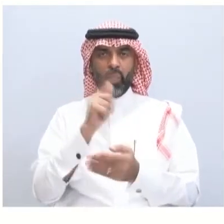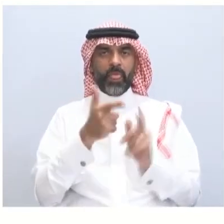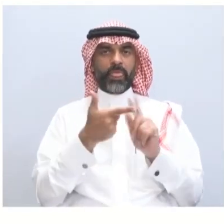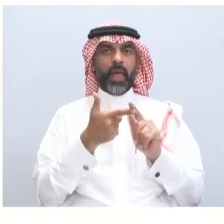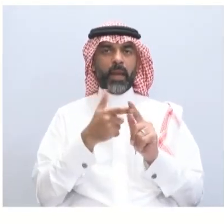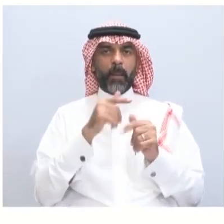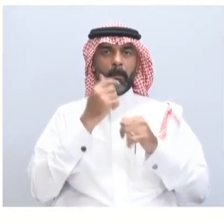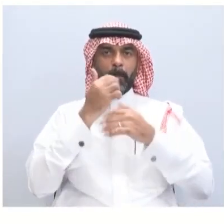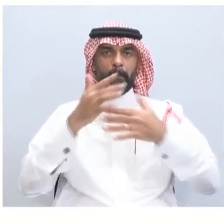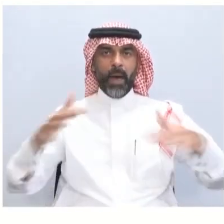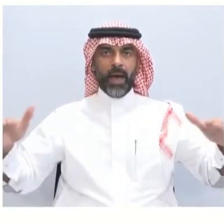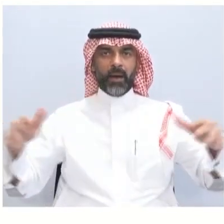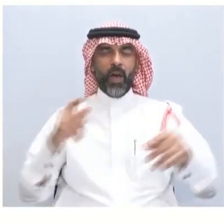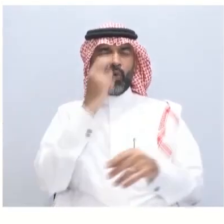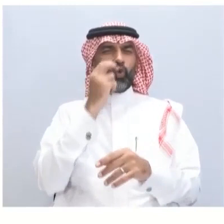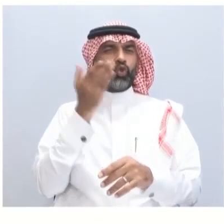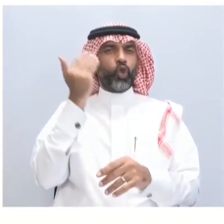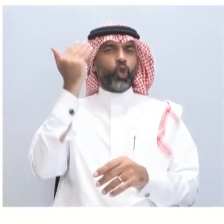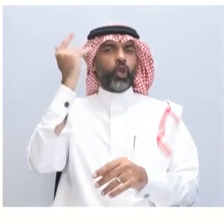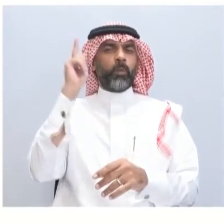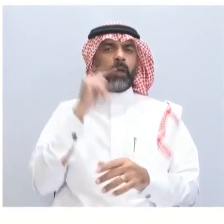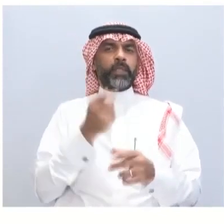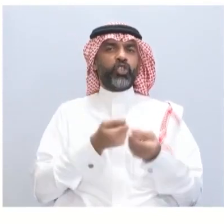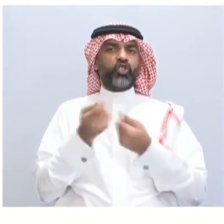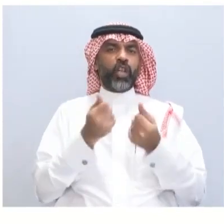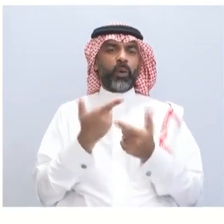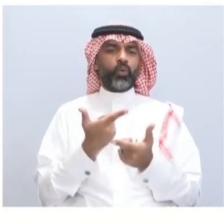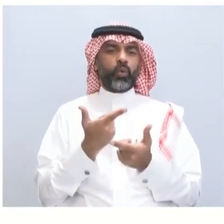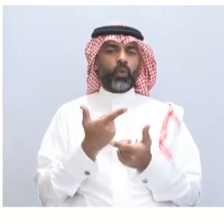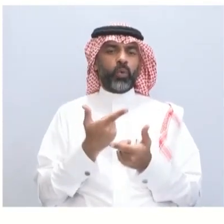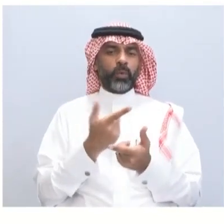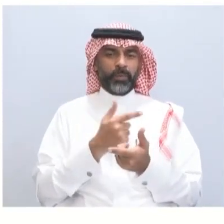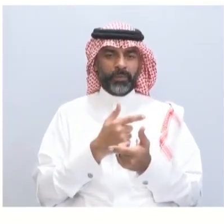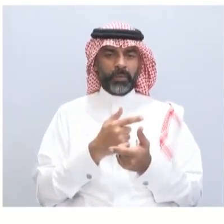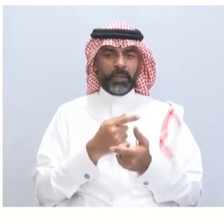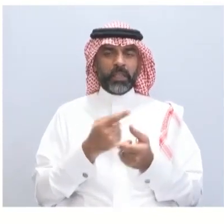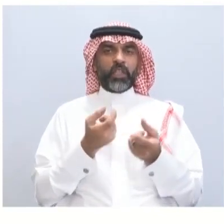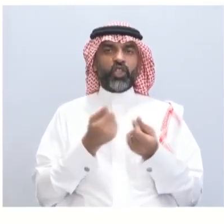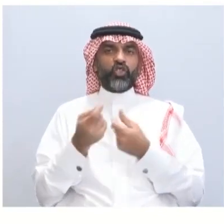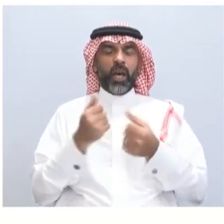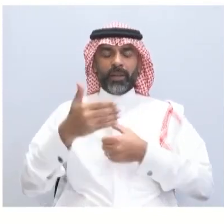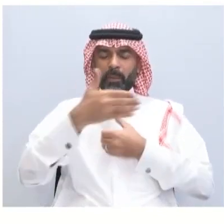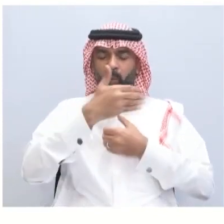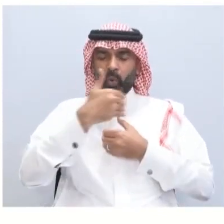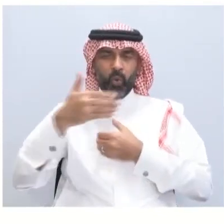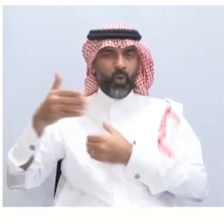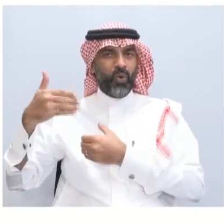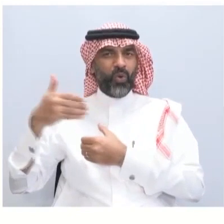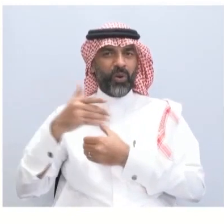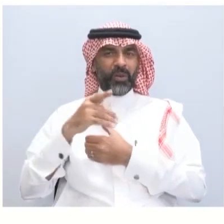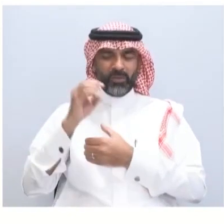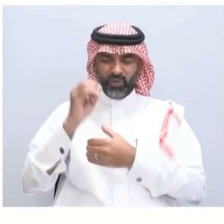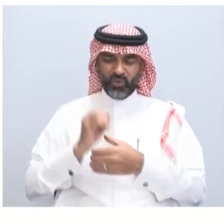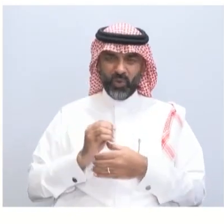نشطا في العصور القديمه لتجاره ماذا ممتازين من عنوانها تجاره البخور من جنوب شبه